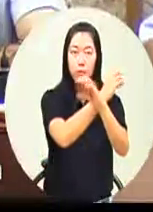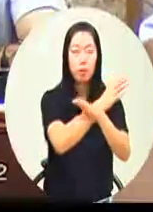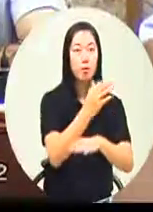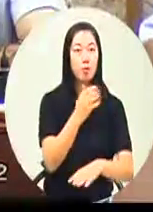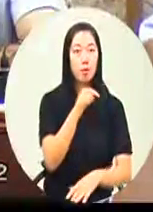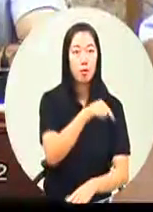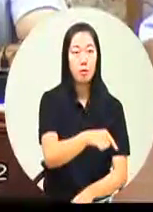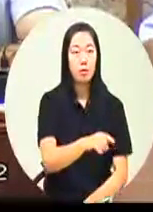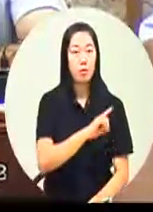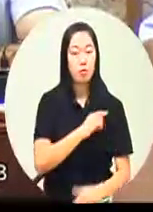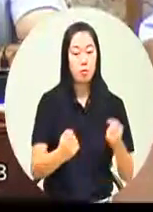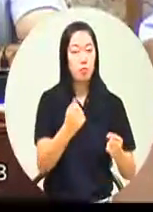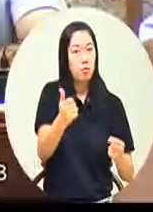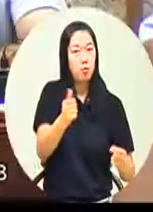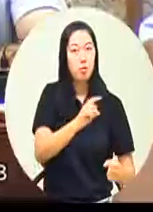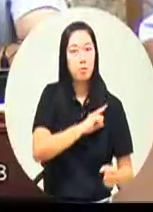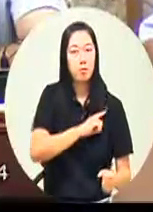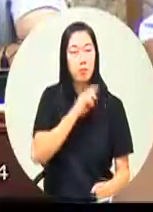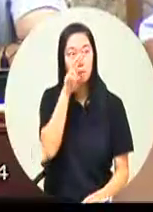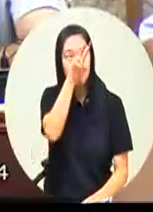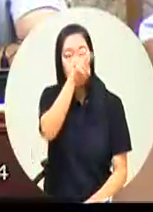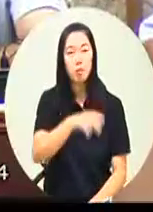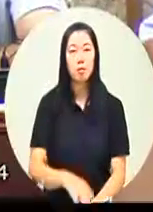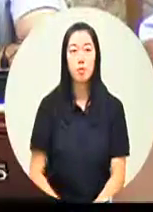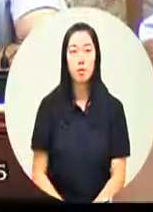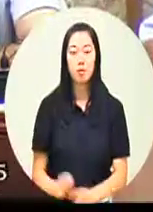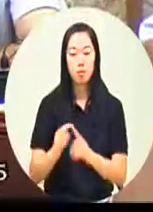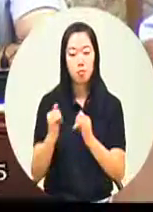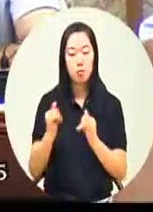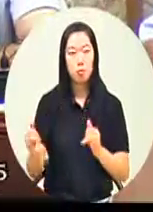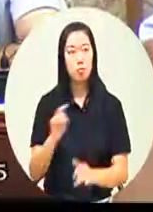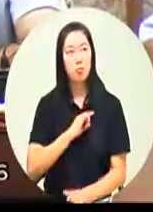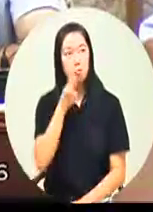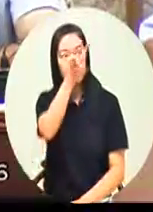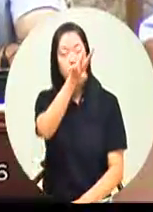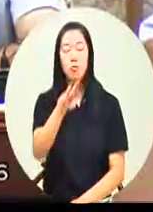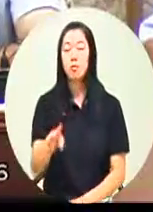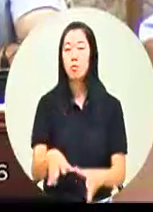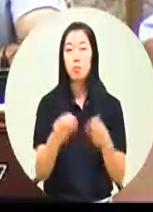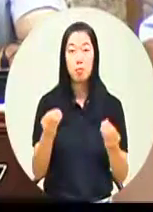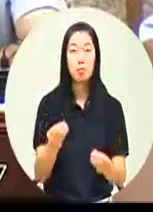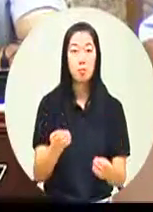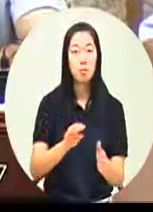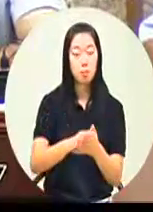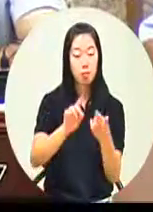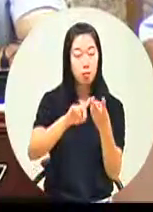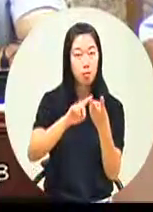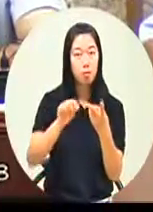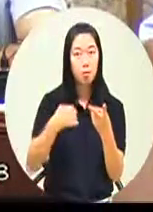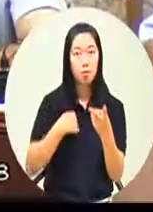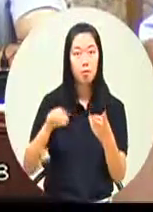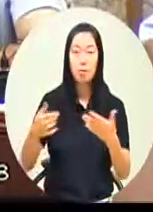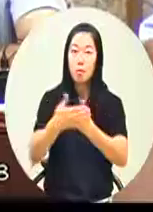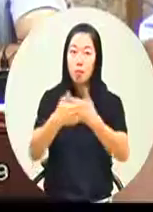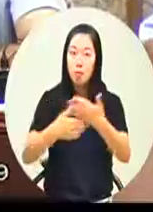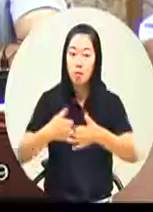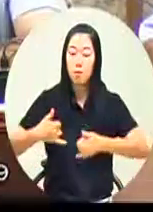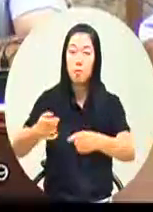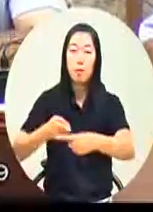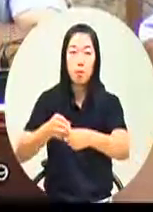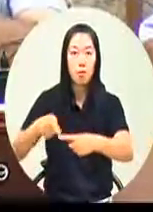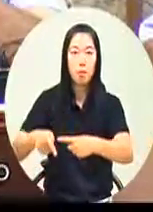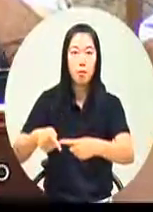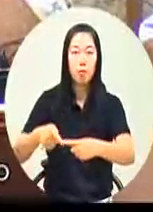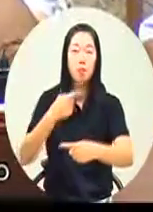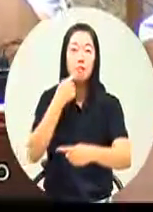是由轻轨驾驶员来看的，这个一般民众不用看。那另外一个耗资部分是我们交通路口的耗资，就是我们红绿